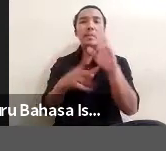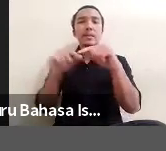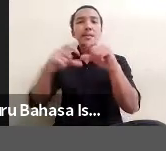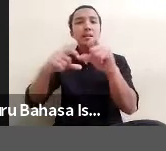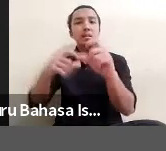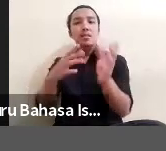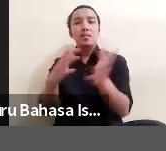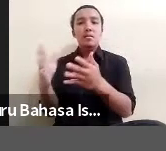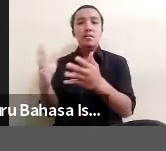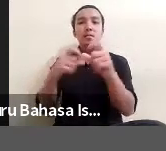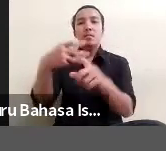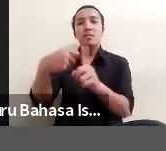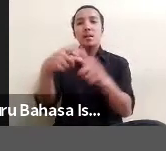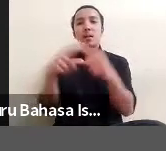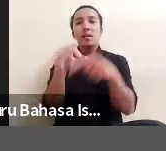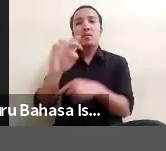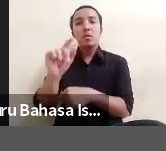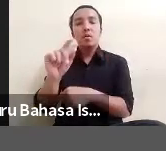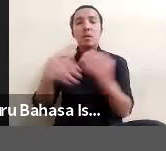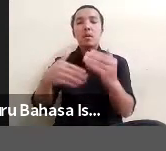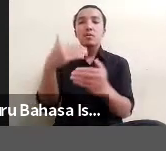Ya, lanjut.